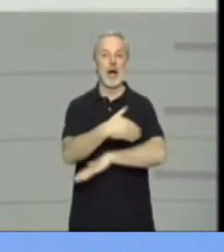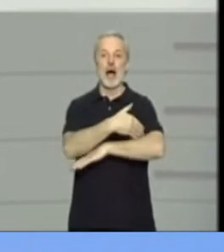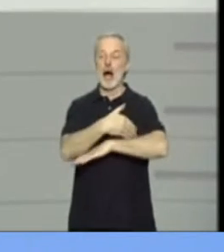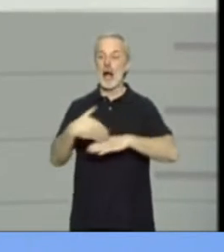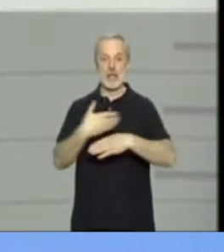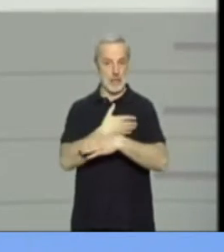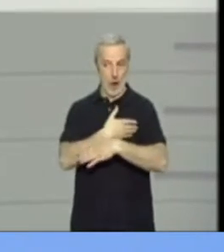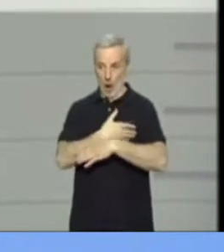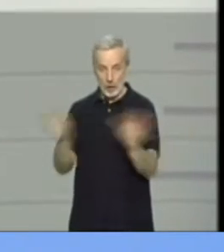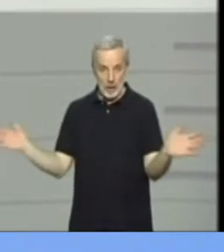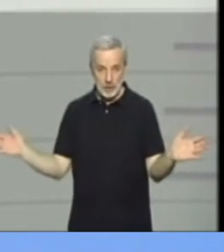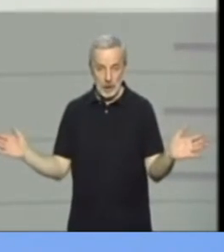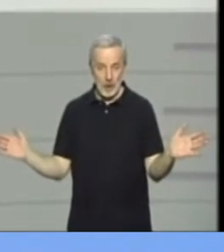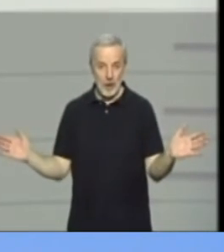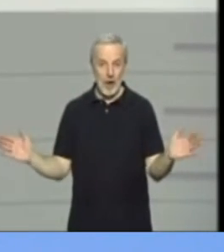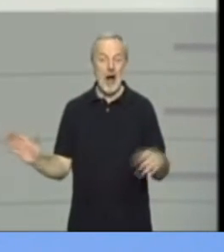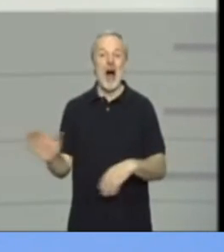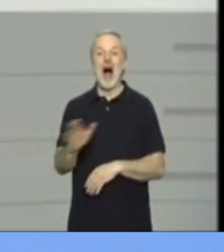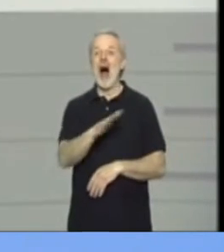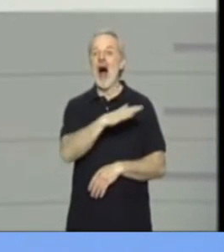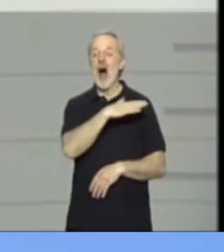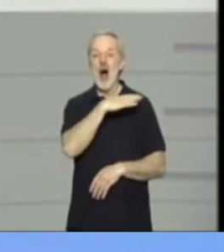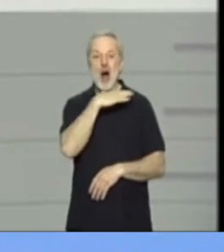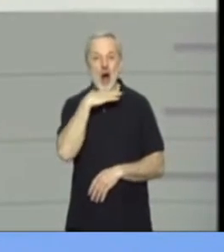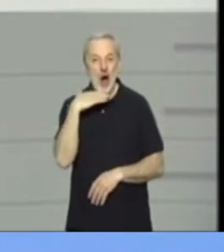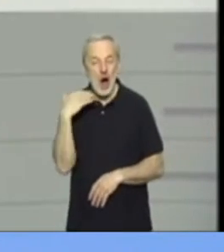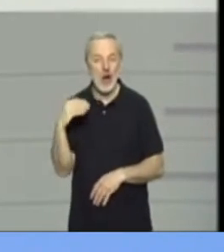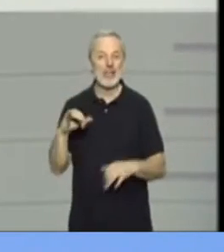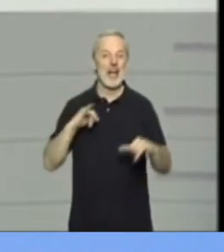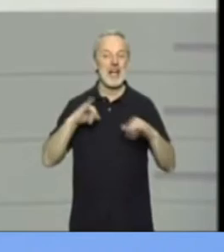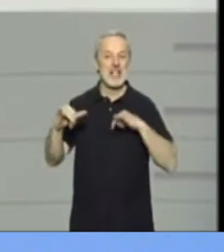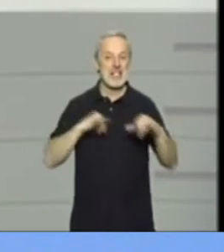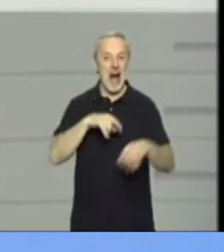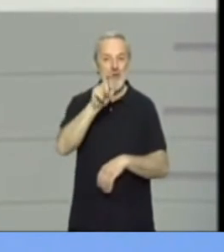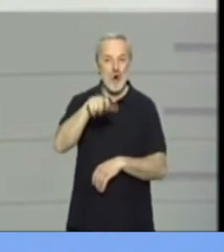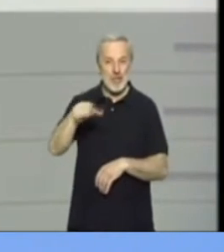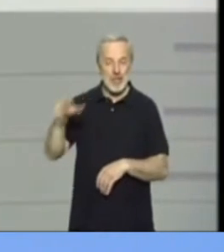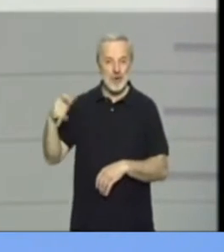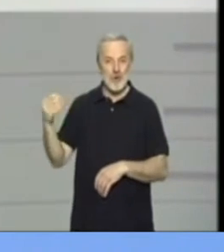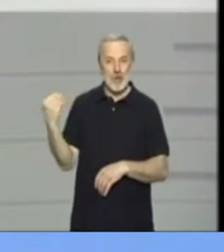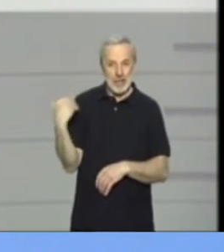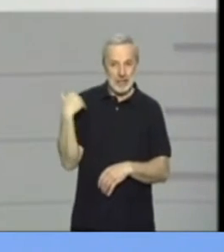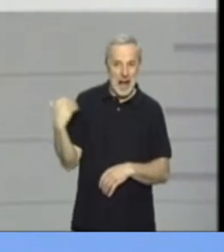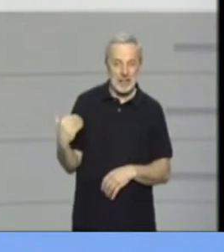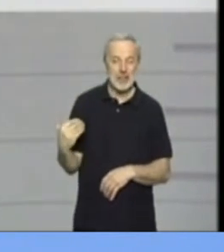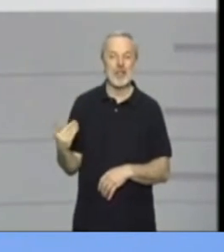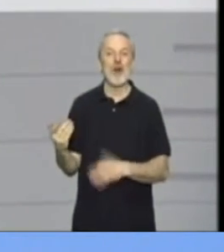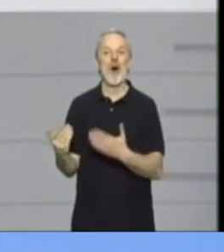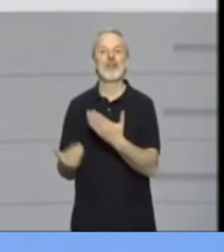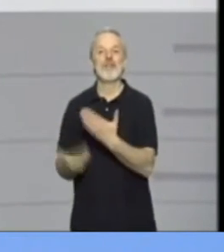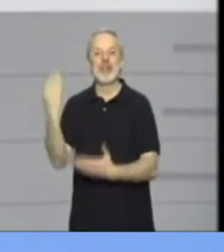otevřeny hranice a spoustu z těch v vozovkách starších závodníků z